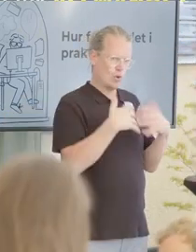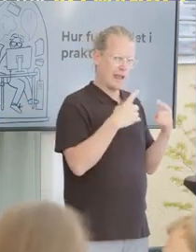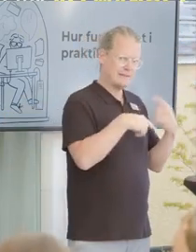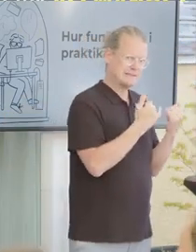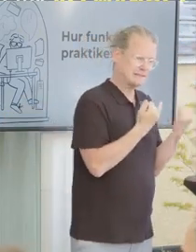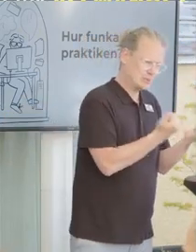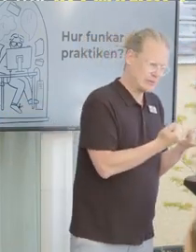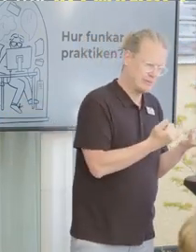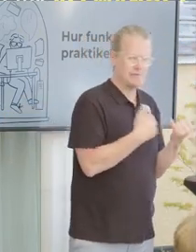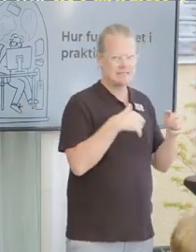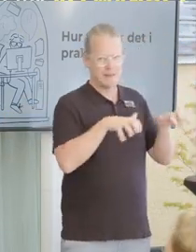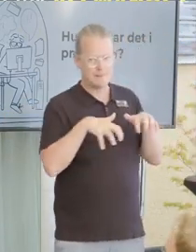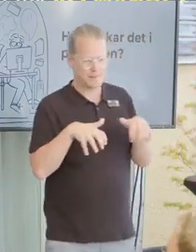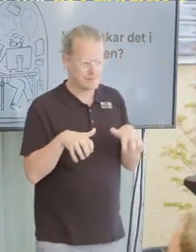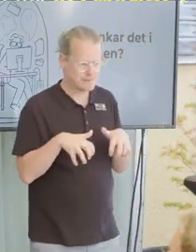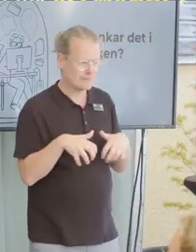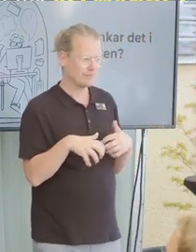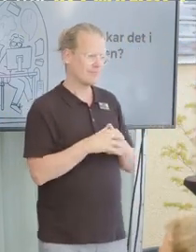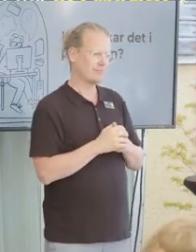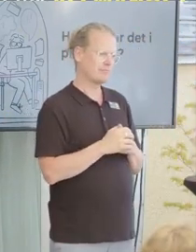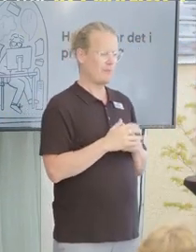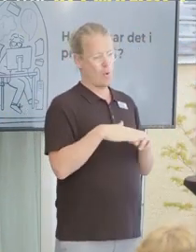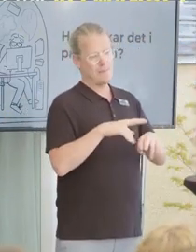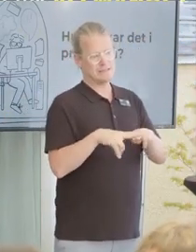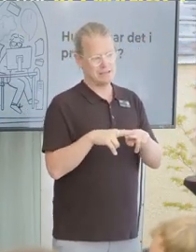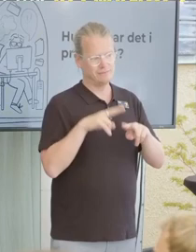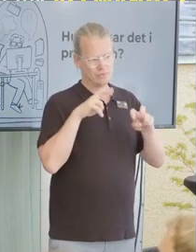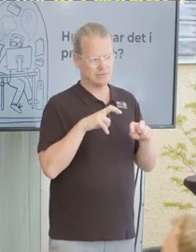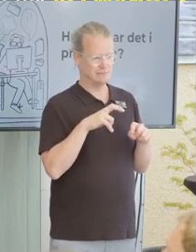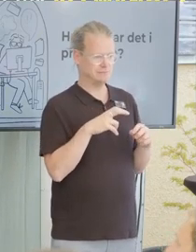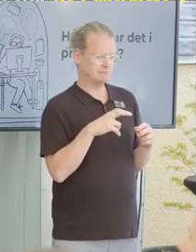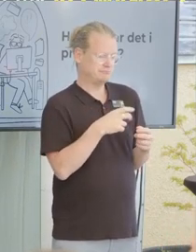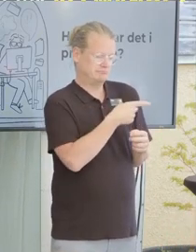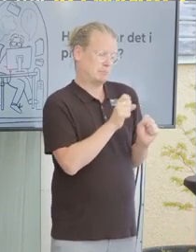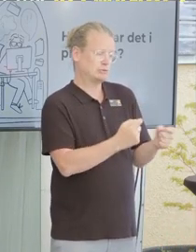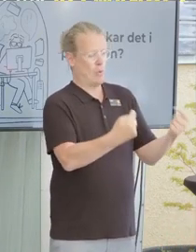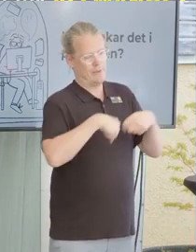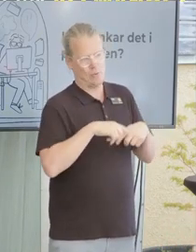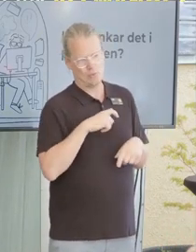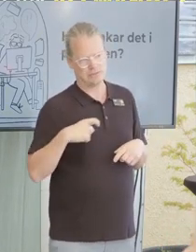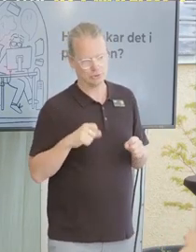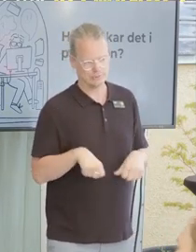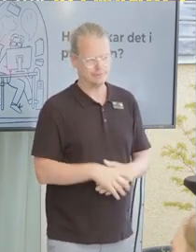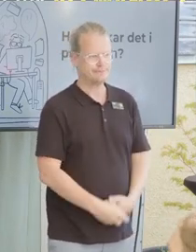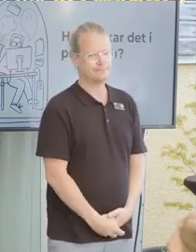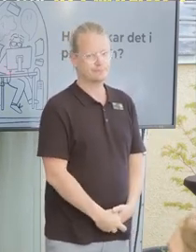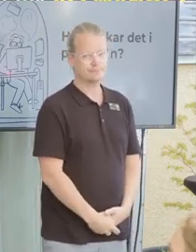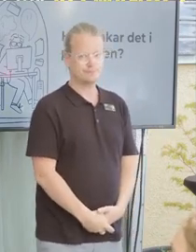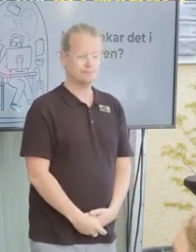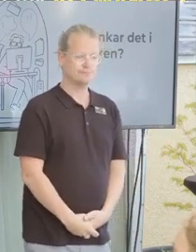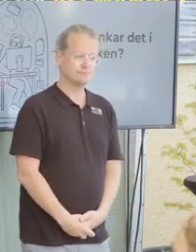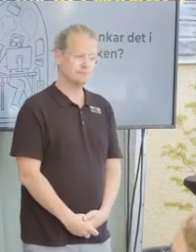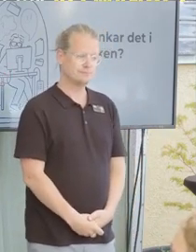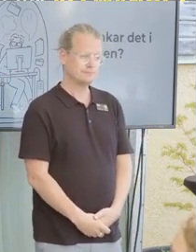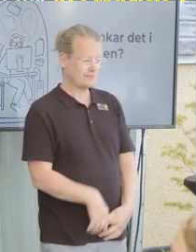vi kan jobba med det storskaligt. Så. Mm. Men om man kommer och vill forska på ett material som ni ännu inte har